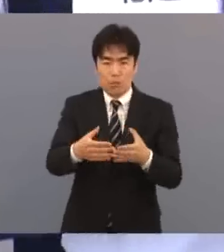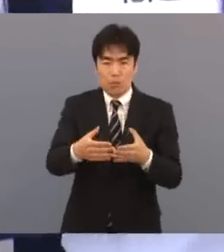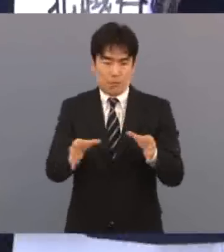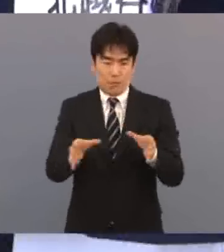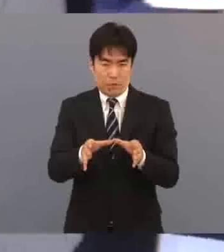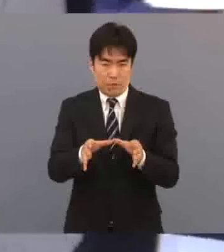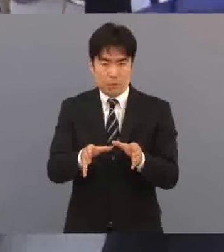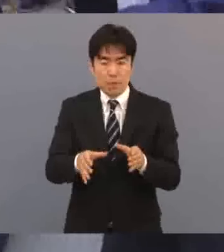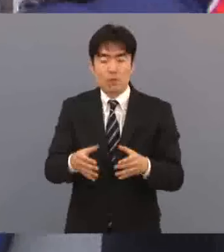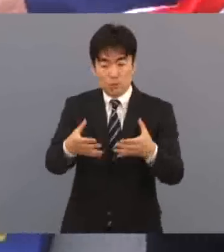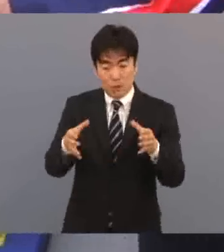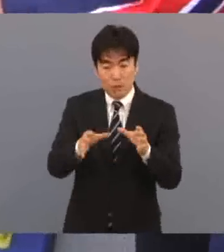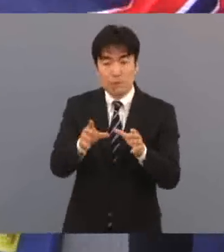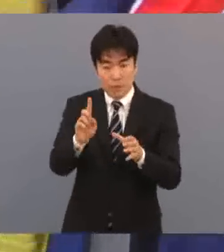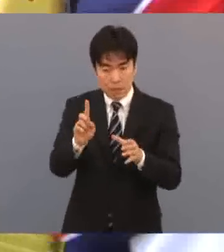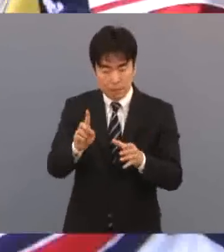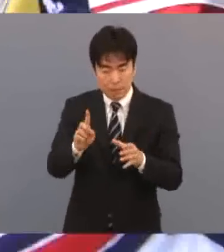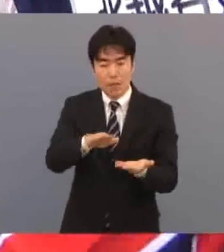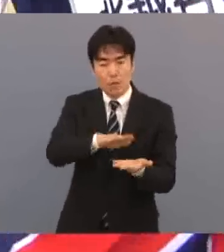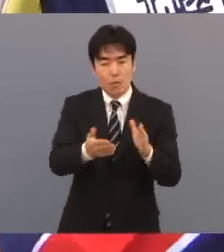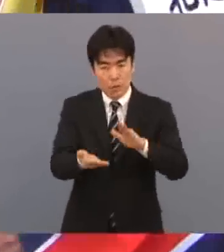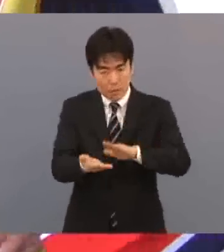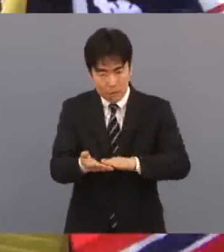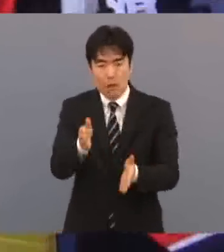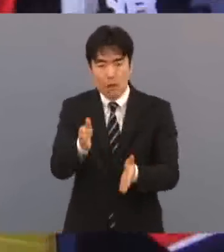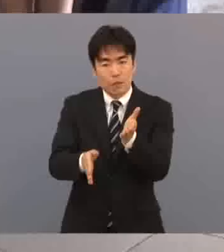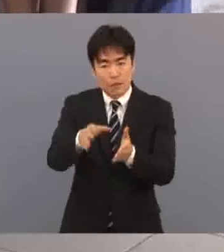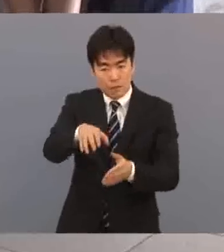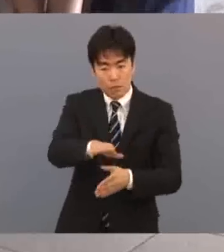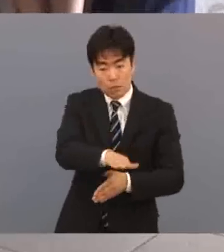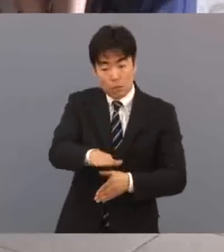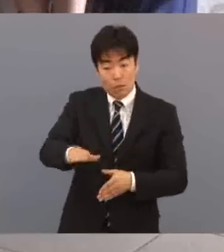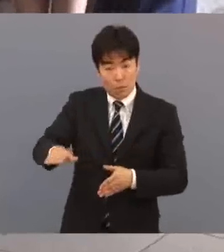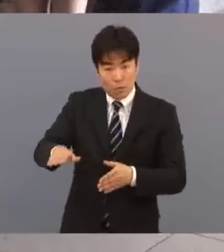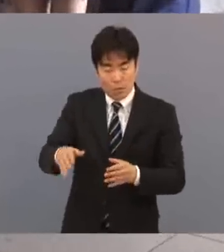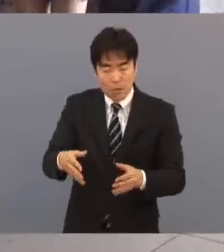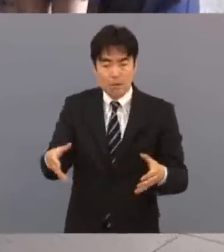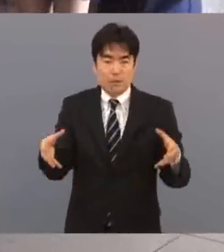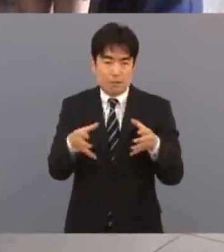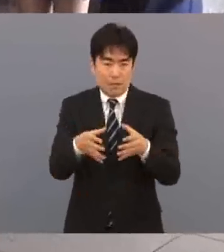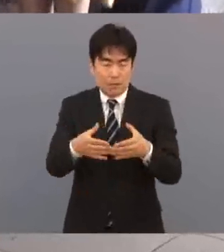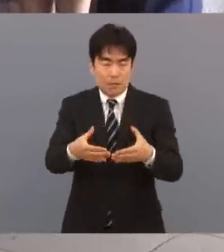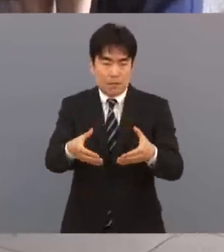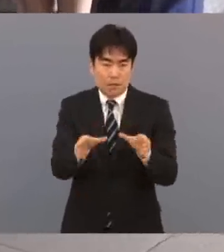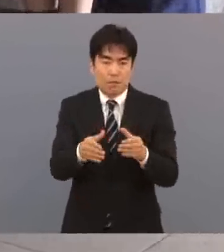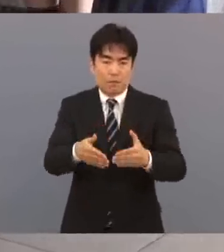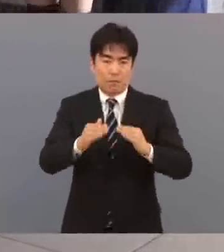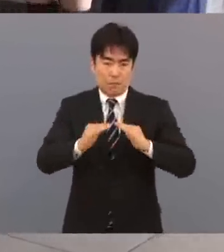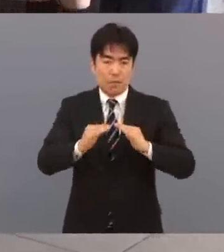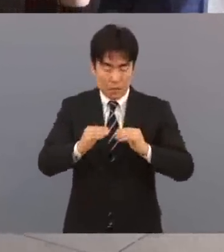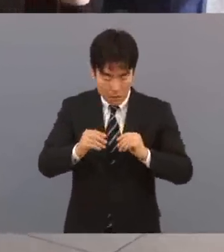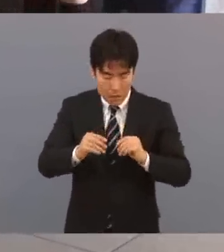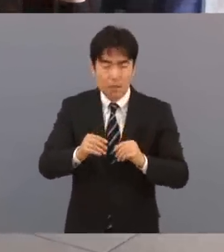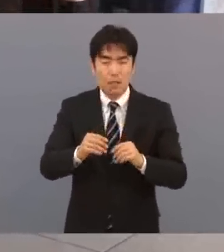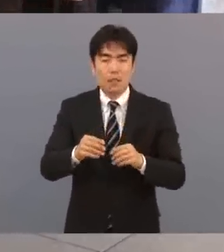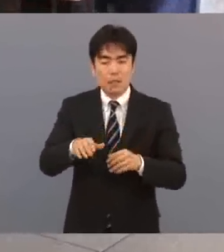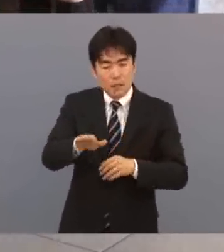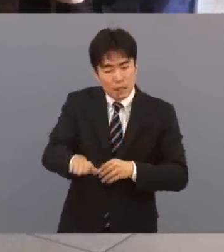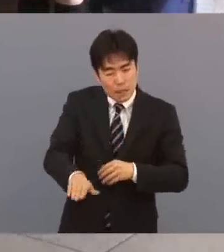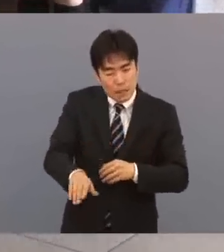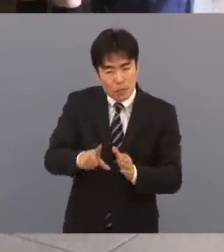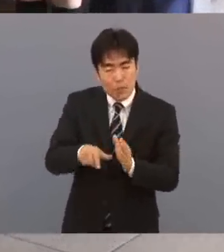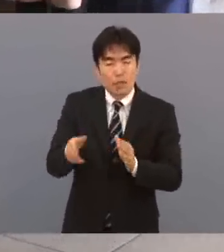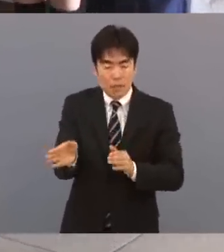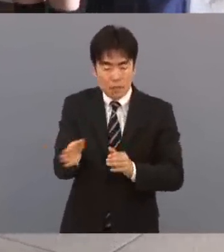幼年消防クラブは幼稚園や保育園の園児を対象として結成されたクラブで、小さい頃から火災予